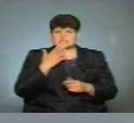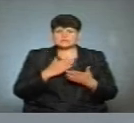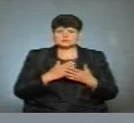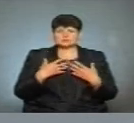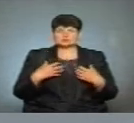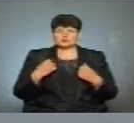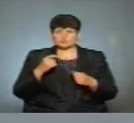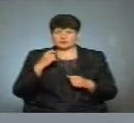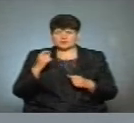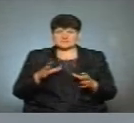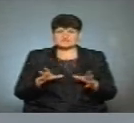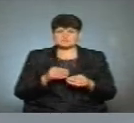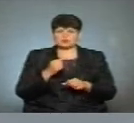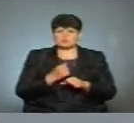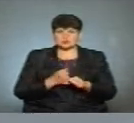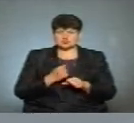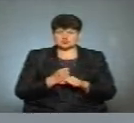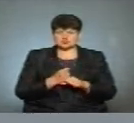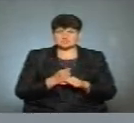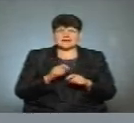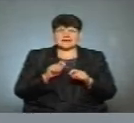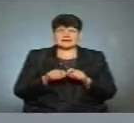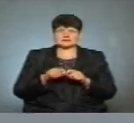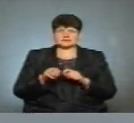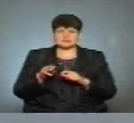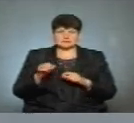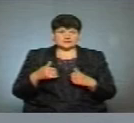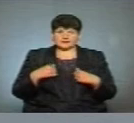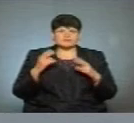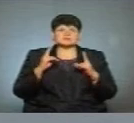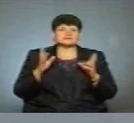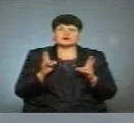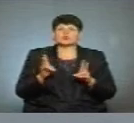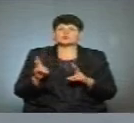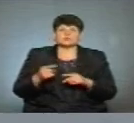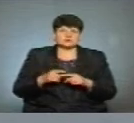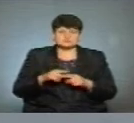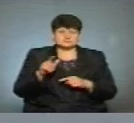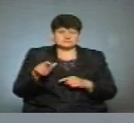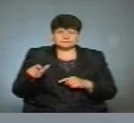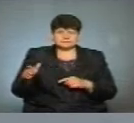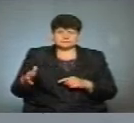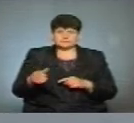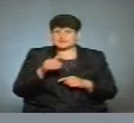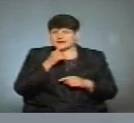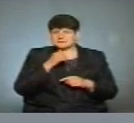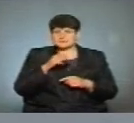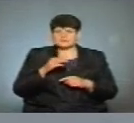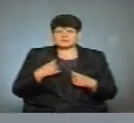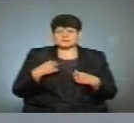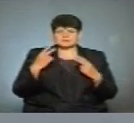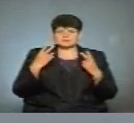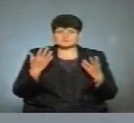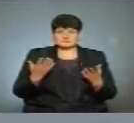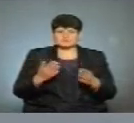здоров'я України, співпрацюючи з певними експертами, я, на жаль, не знаю, хто ці експерти, перепрошую, бо нам не озвучили